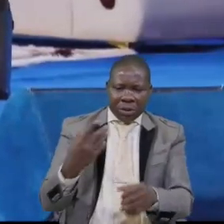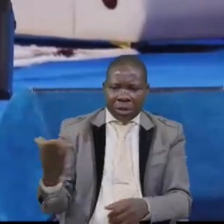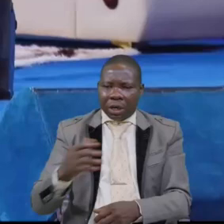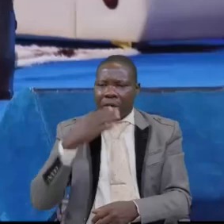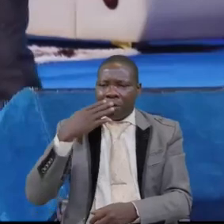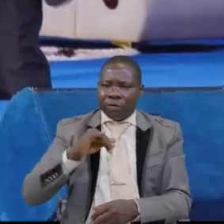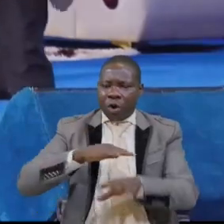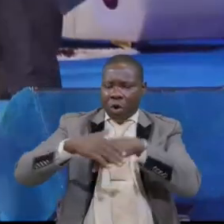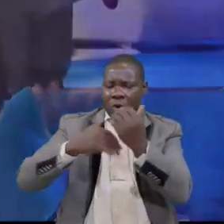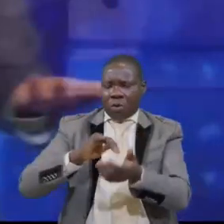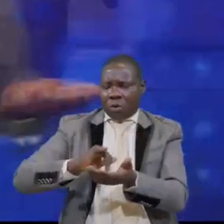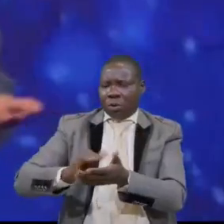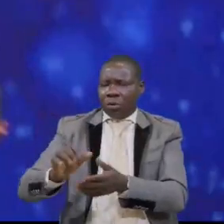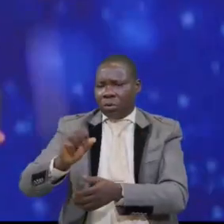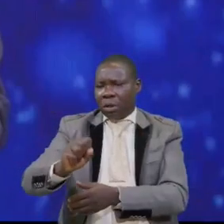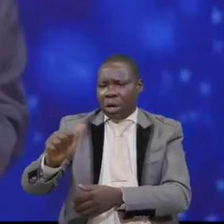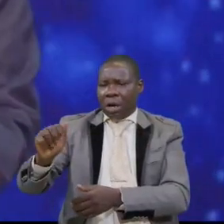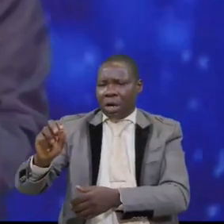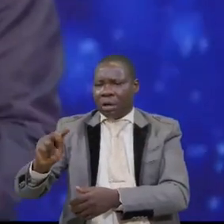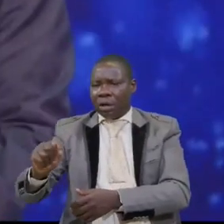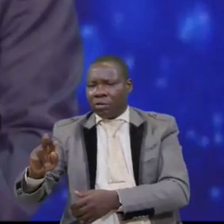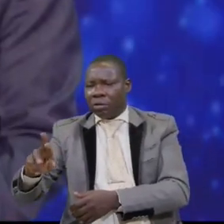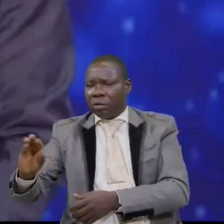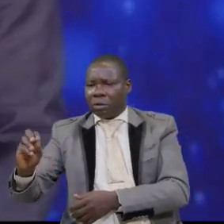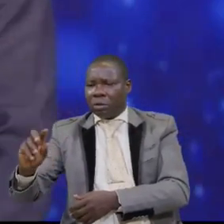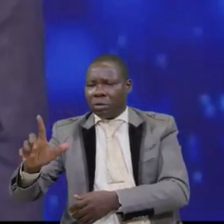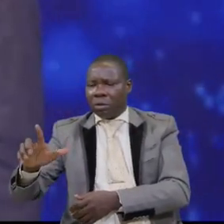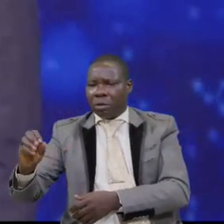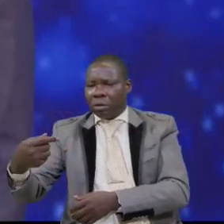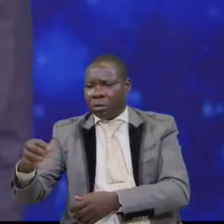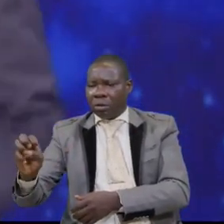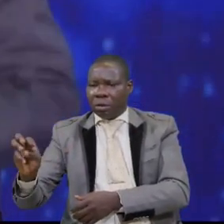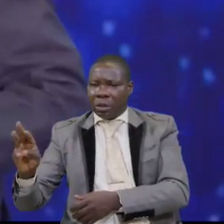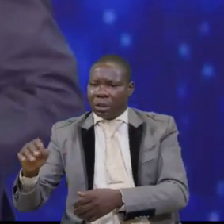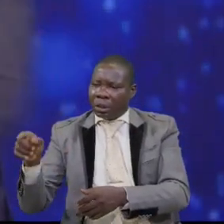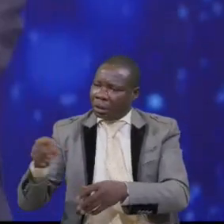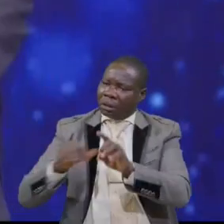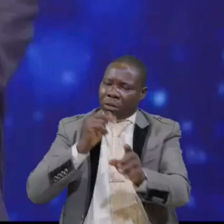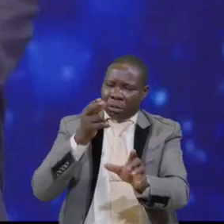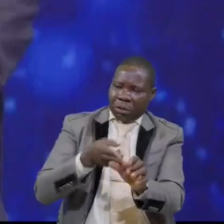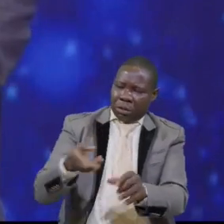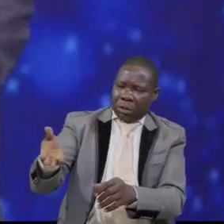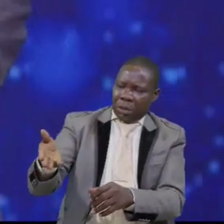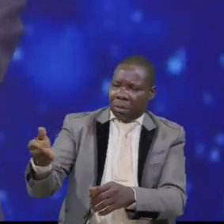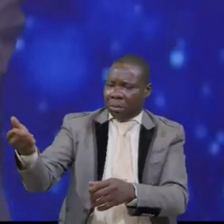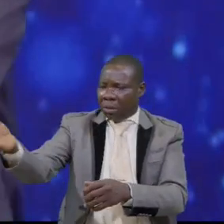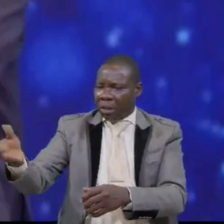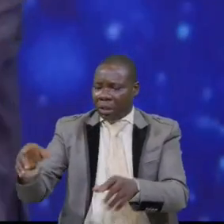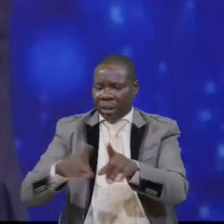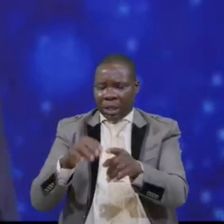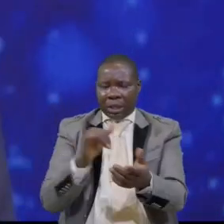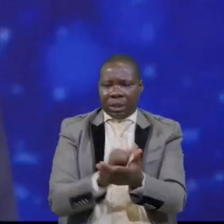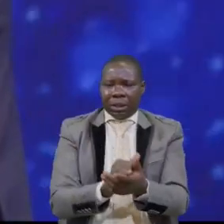devins, les astrologues étaient tous là. Il ne s'est pas impliqué dans l'astrologie pour lire les étoiles. Il